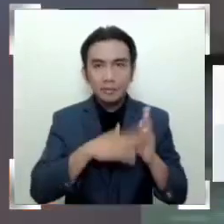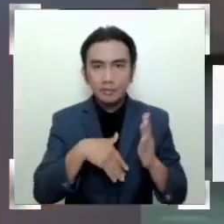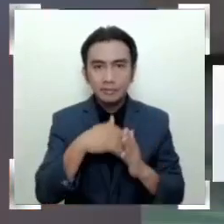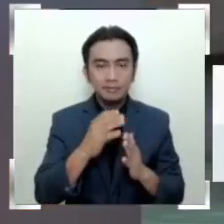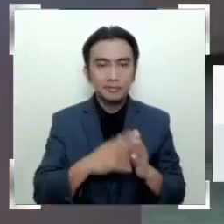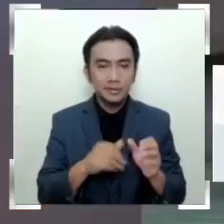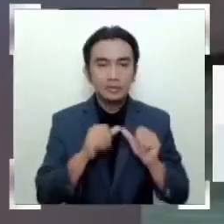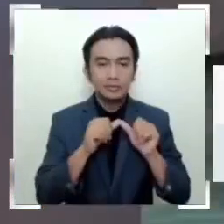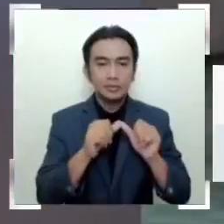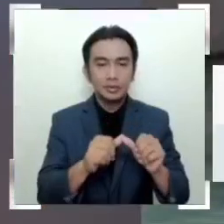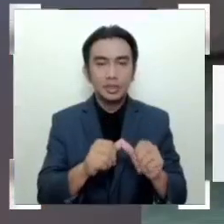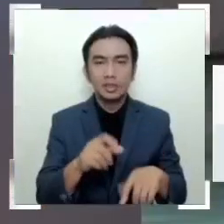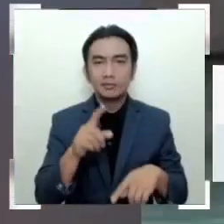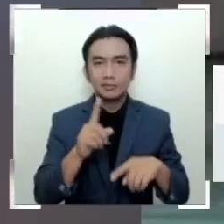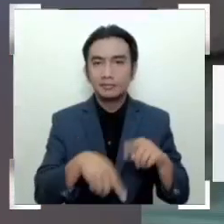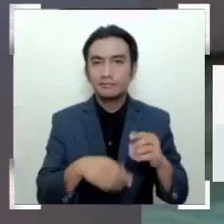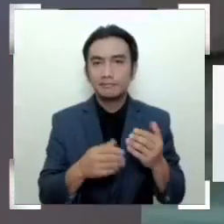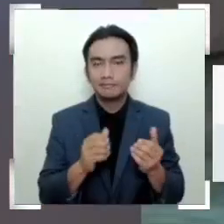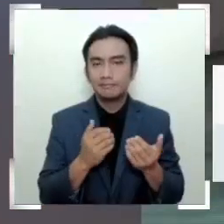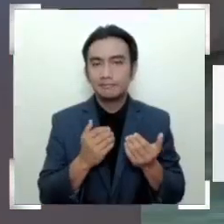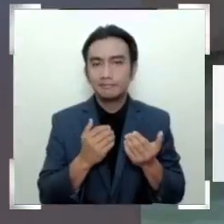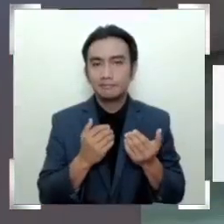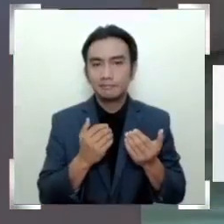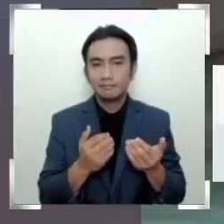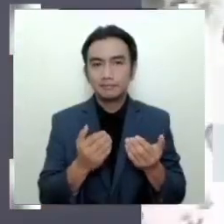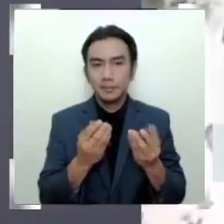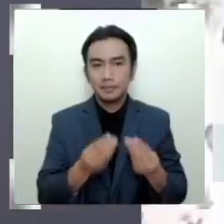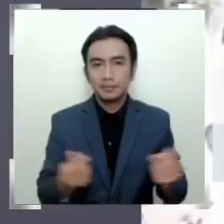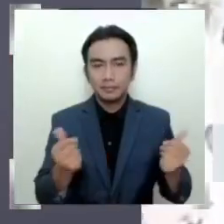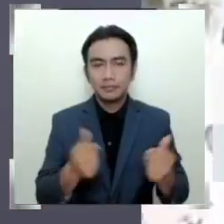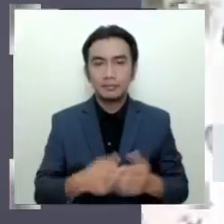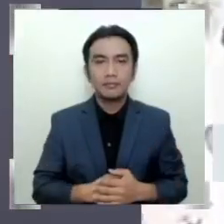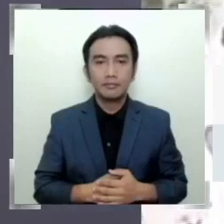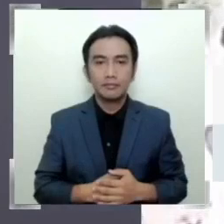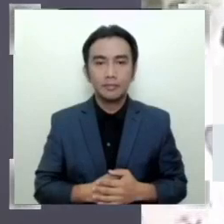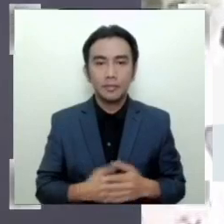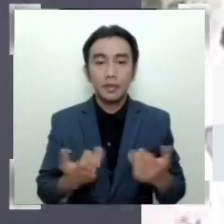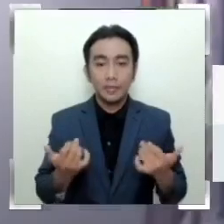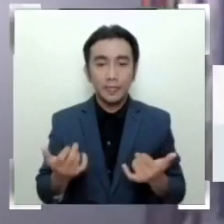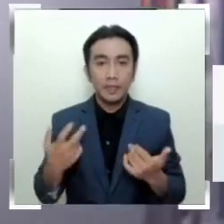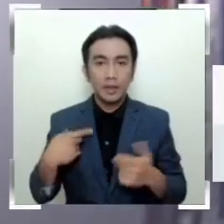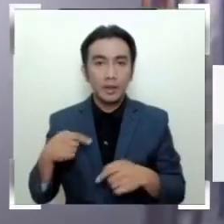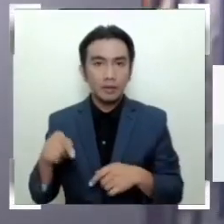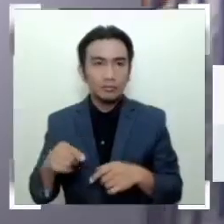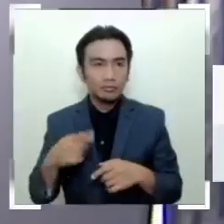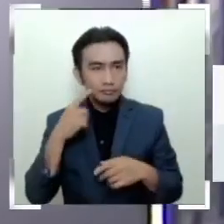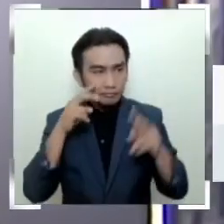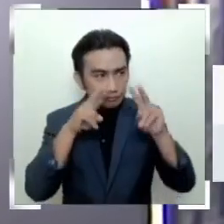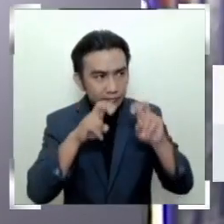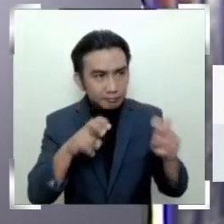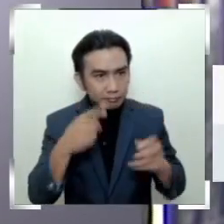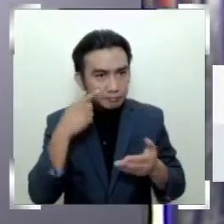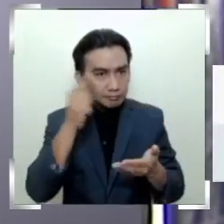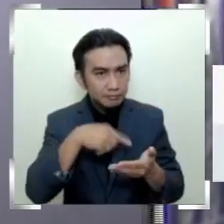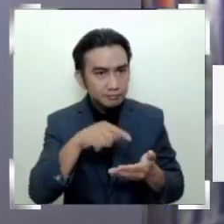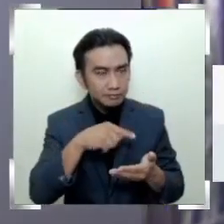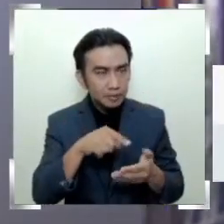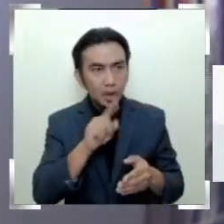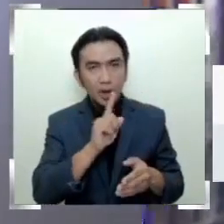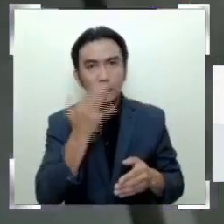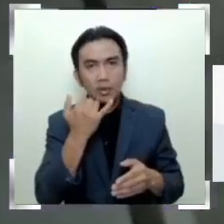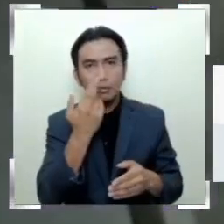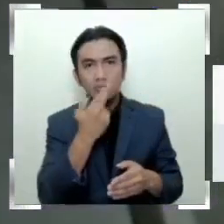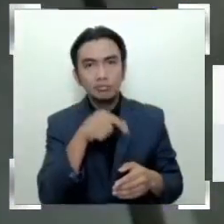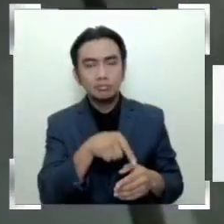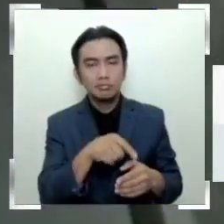sunog. Sinisiyasat na ng Philippine Coast Guard at Maritime Industry Authority o Marina ang sunog. Sinecheck natin mabuti yan kung ito ba yung sistema ng